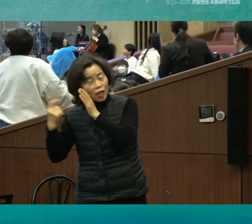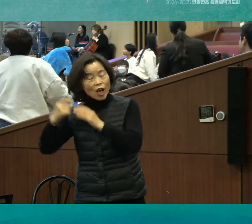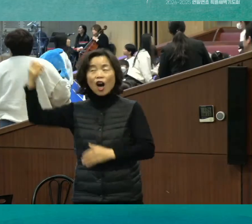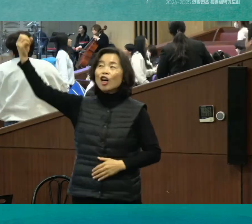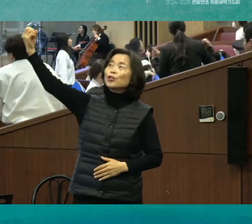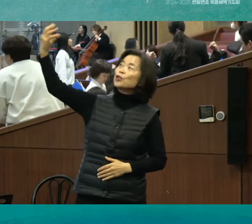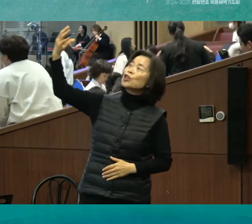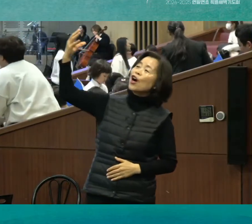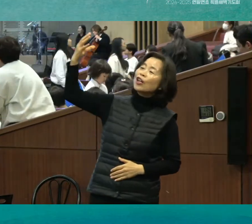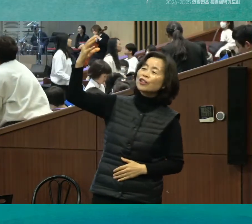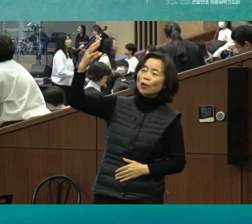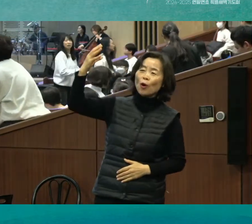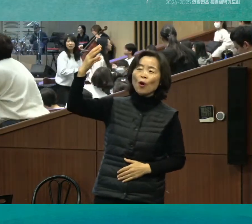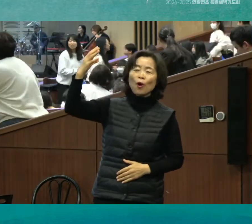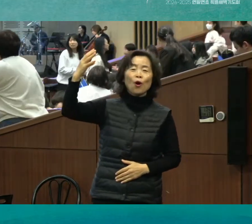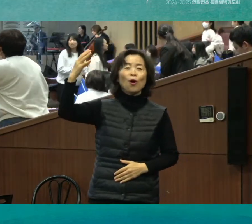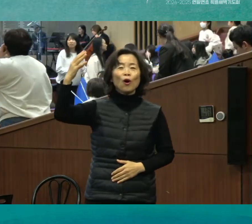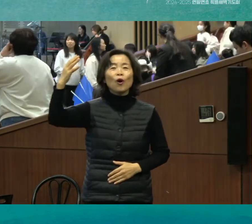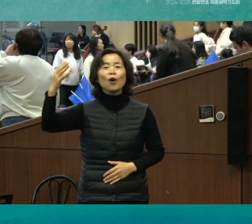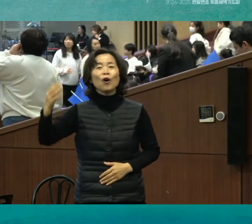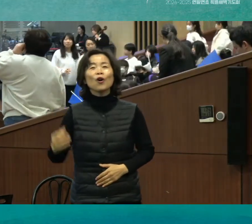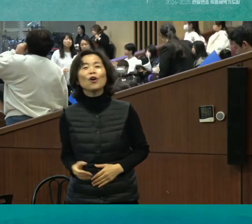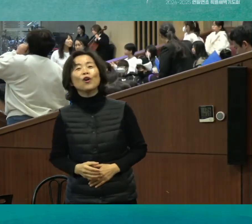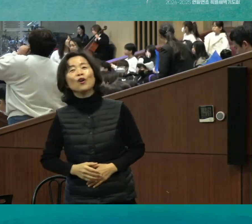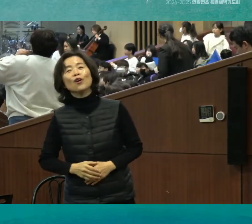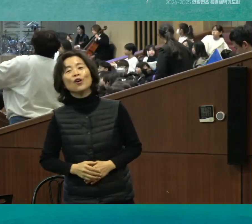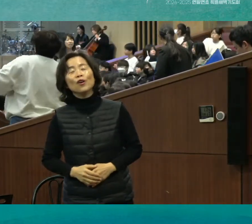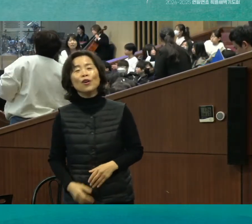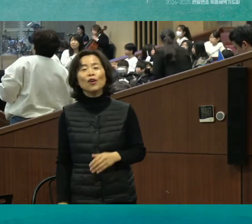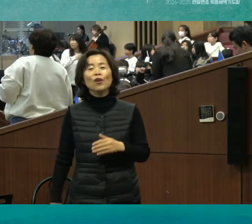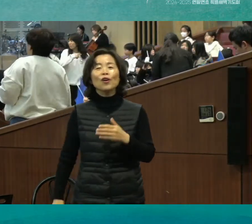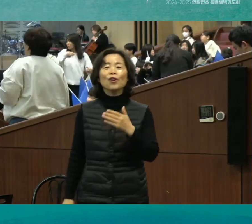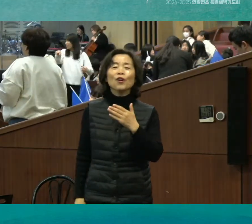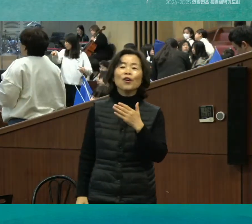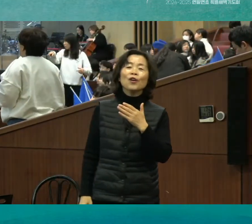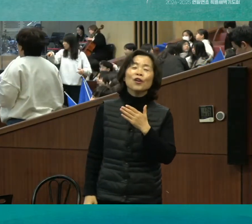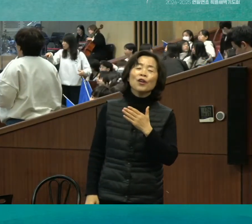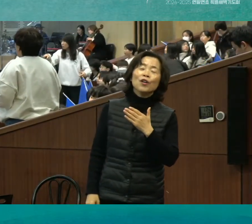들려. 우리 함께 선포하시면서 난 예수가 좋다오.